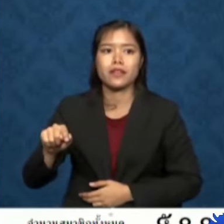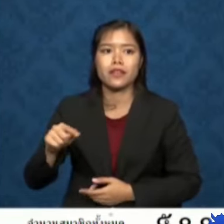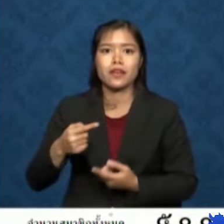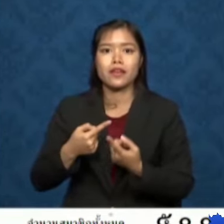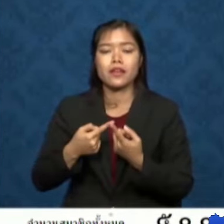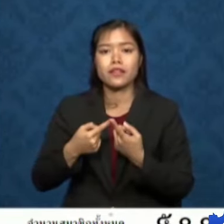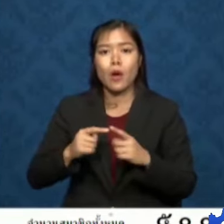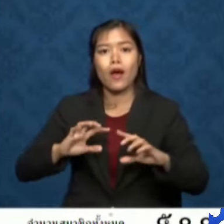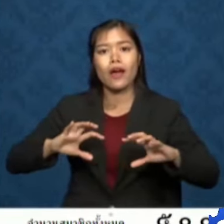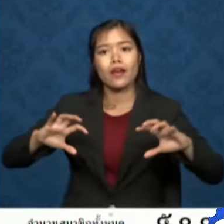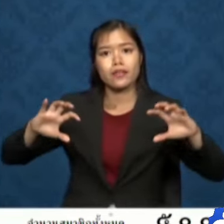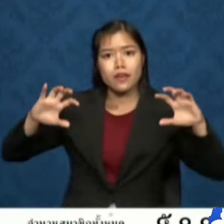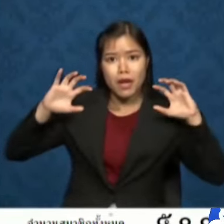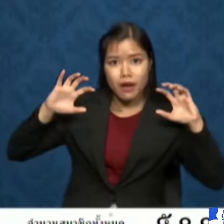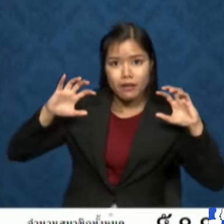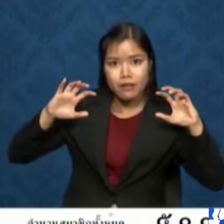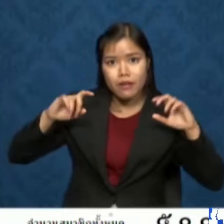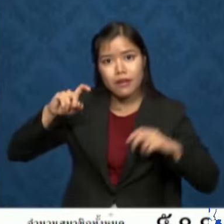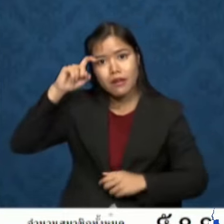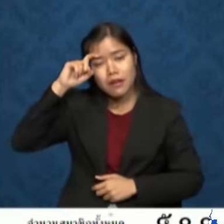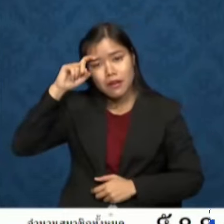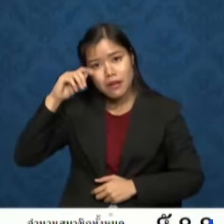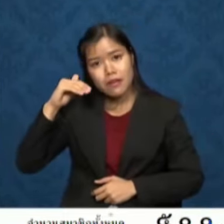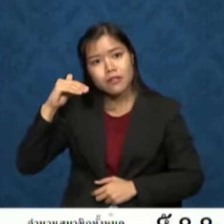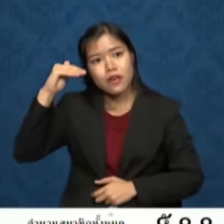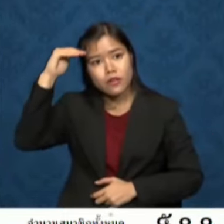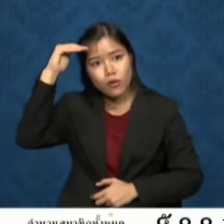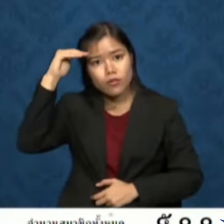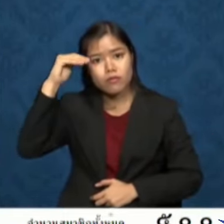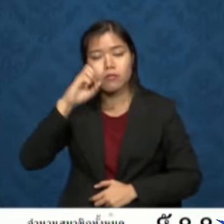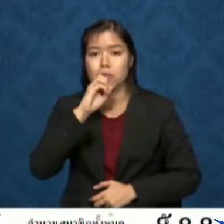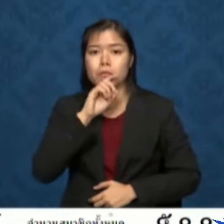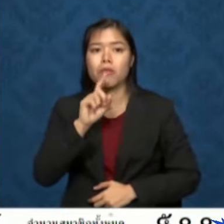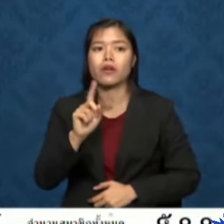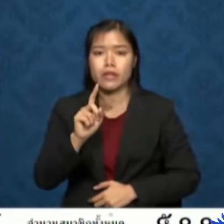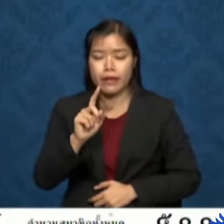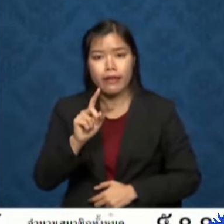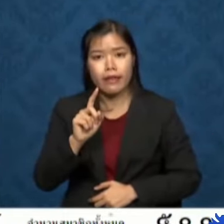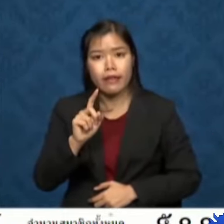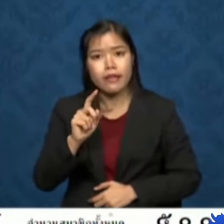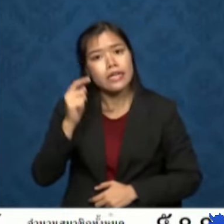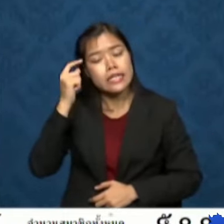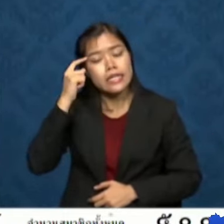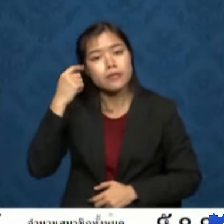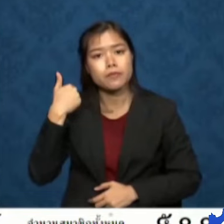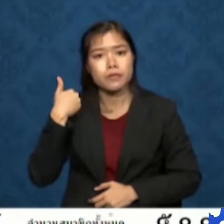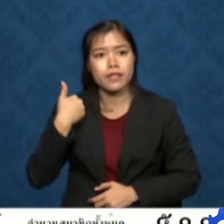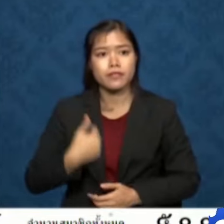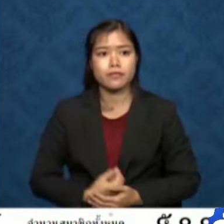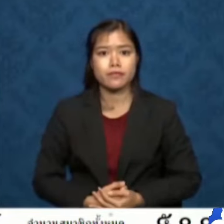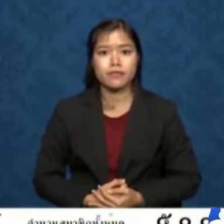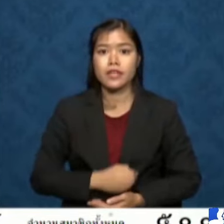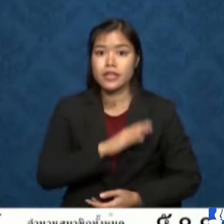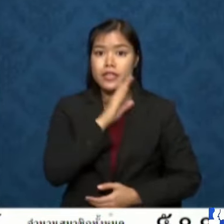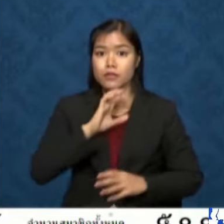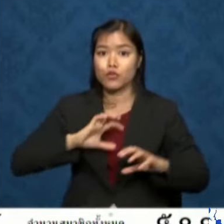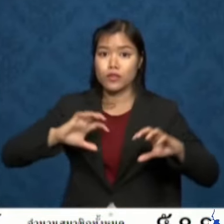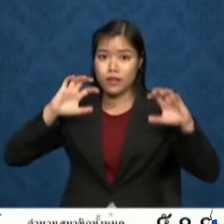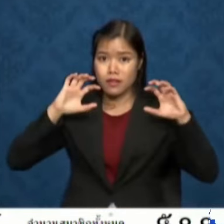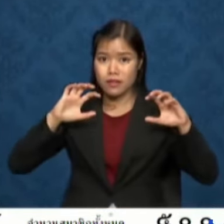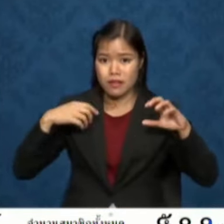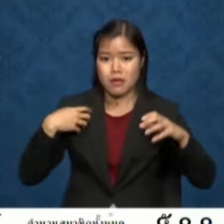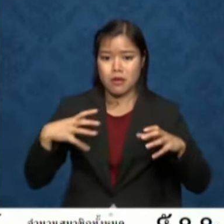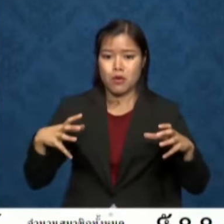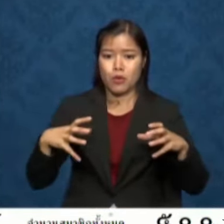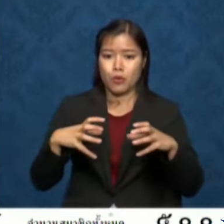ทั้งนายสุทินและนายเศรษฐาในฐานะนายกได้ตระหนักเอาาไว้บ้างหรือไม่หากรัฐบาลเร่งปรับลดยอดพล